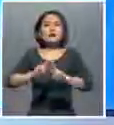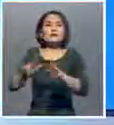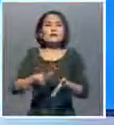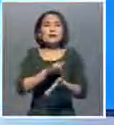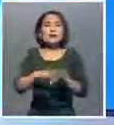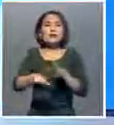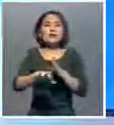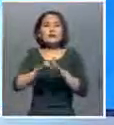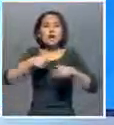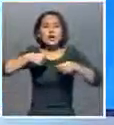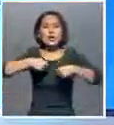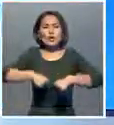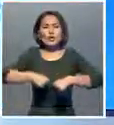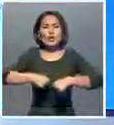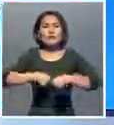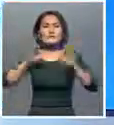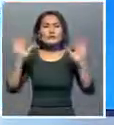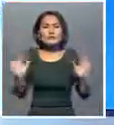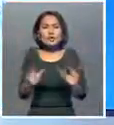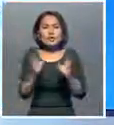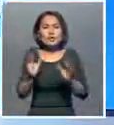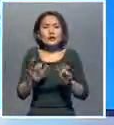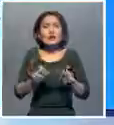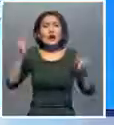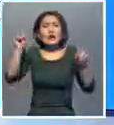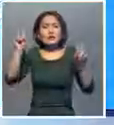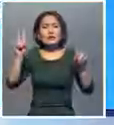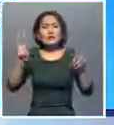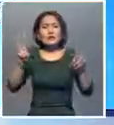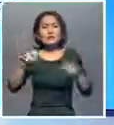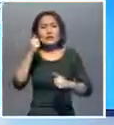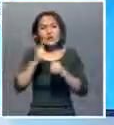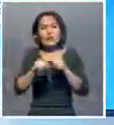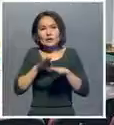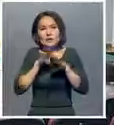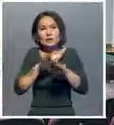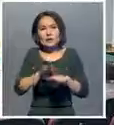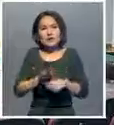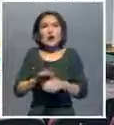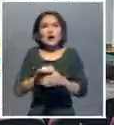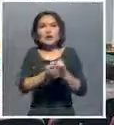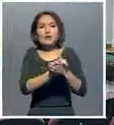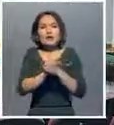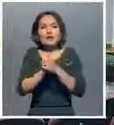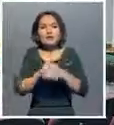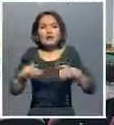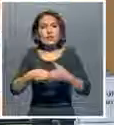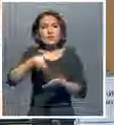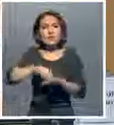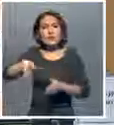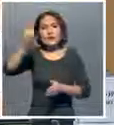Астанада сайлау құқықтарын сақтауды халықаралық ұзақ мерзімді байқау тақырыбында семинар өтті. Мақсат Еуропада қауіпсіздік және ынтымақтастық ұйымына